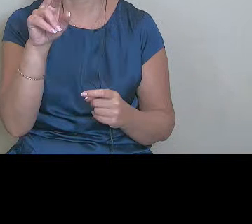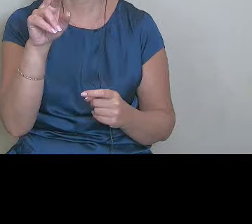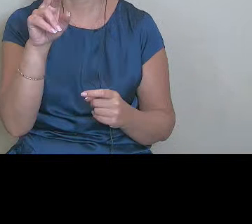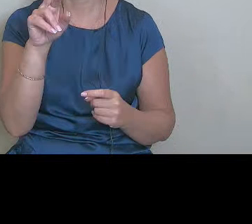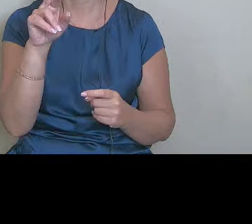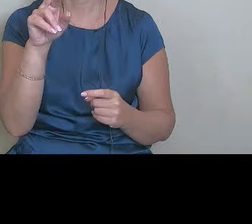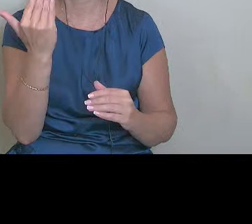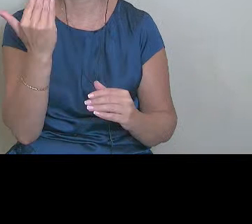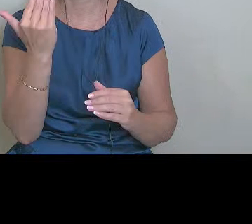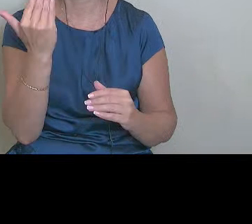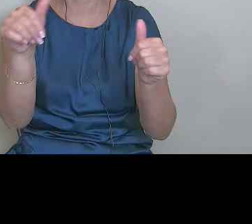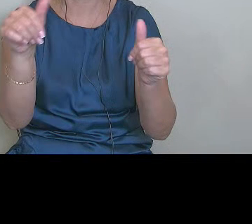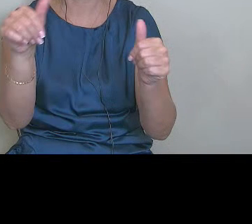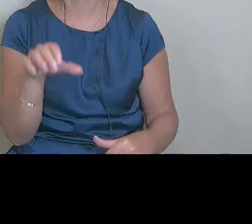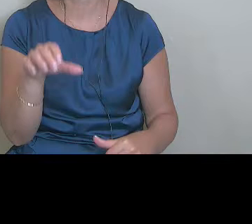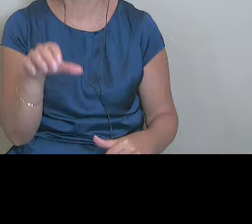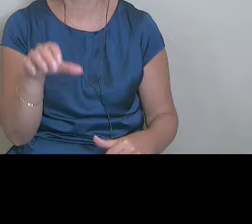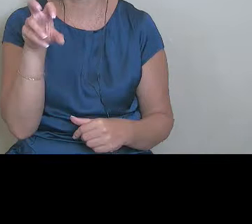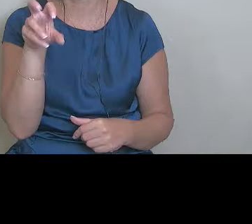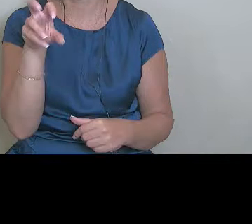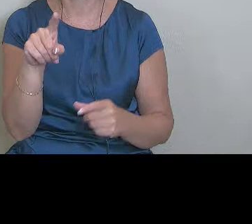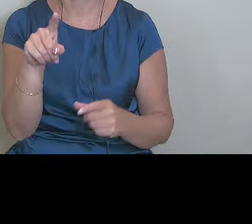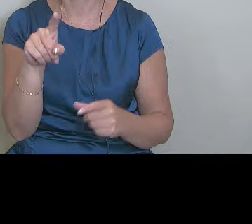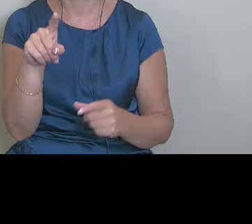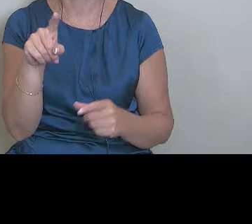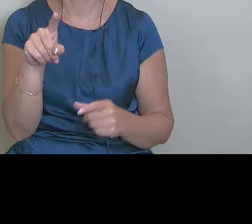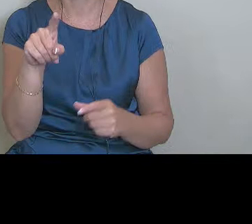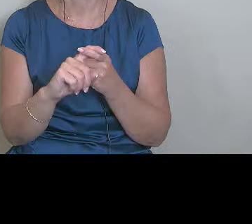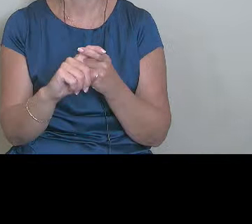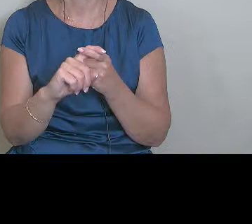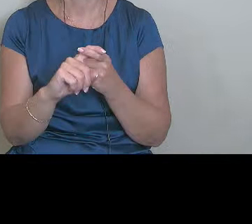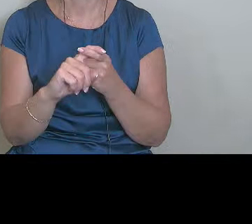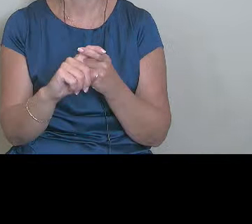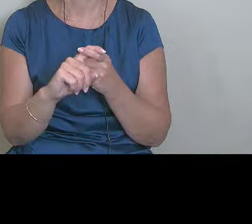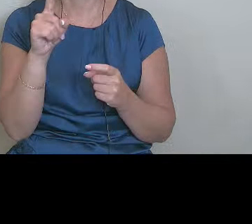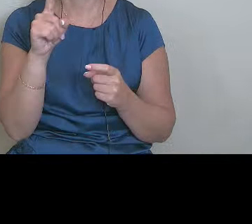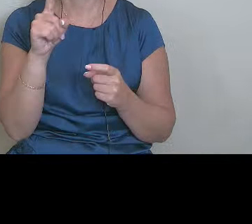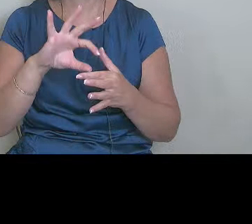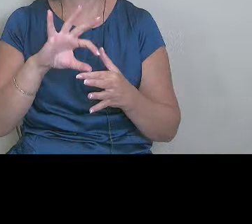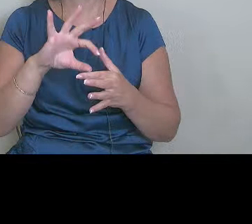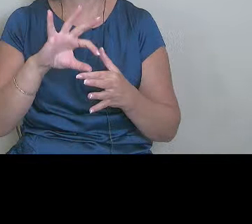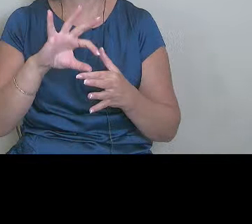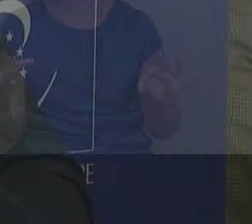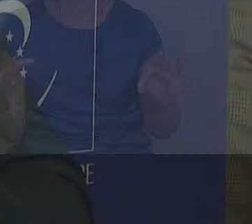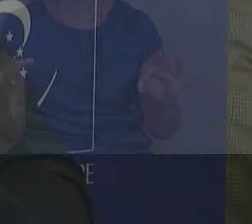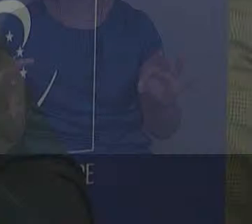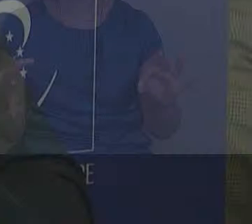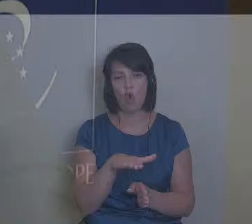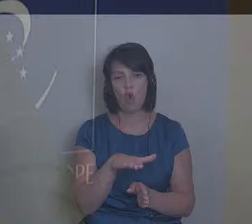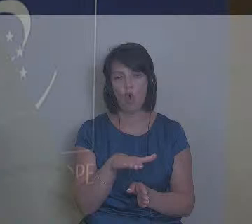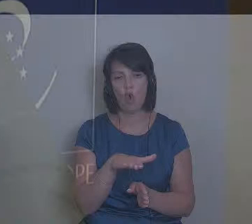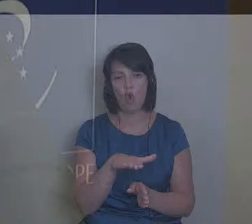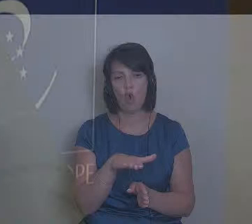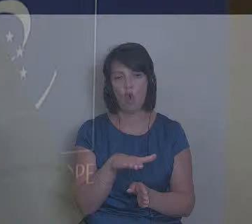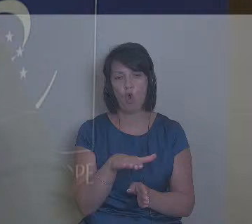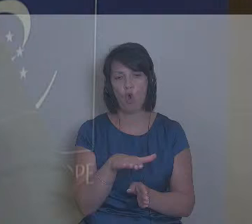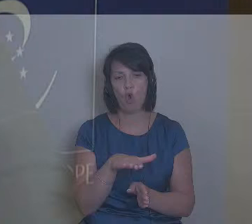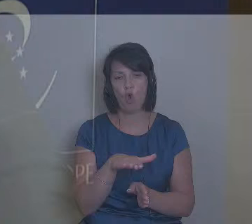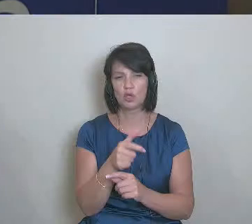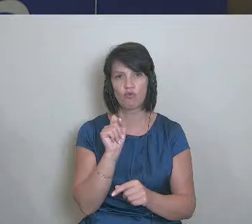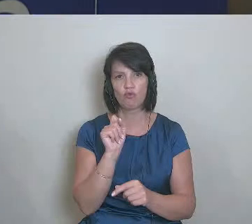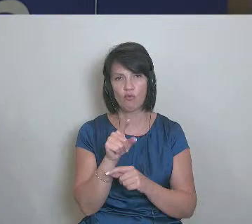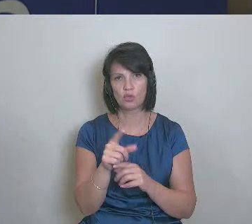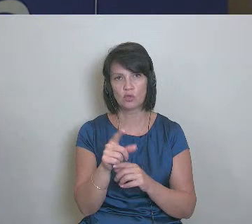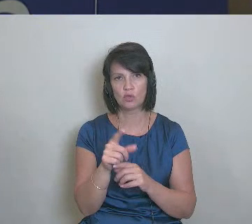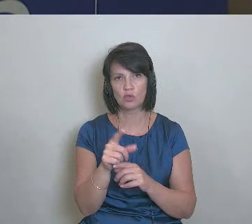їх формуванням, але вони пов'язані зі складністю все ж таки виконання їх основної функції, це підрахунку голосів